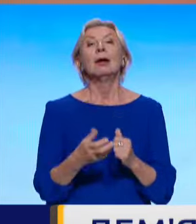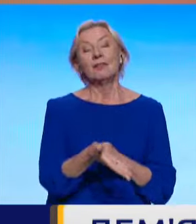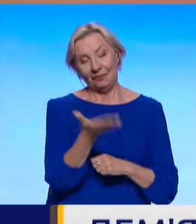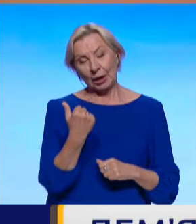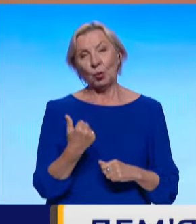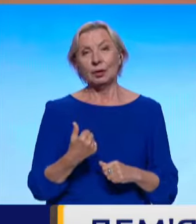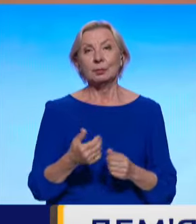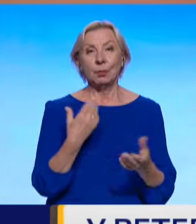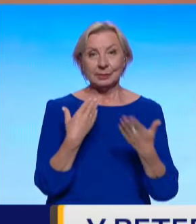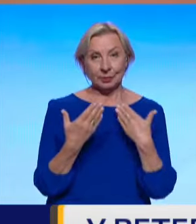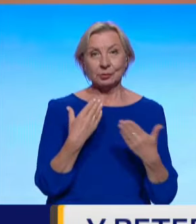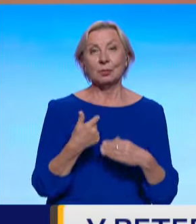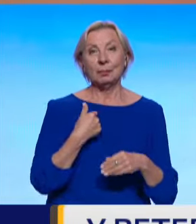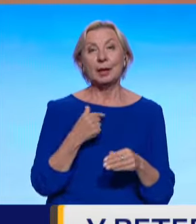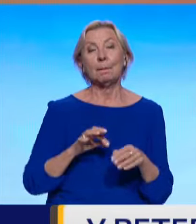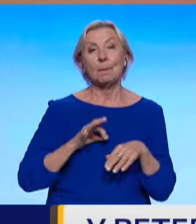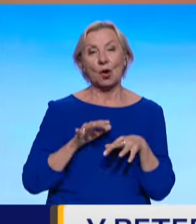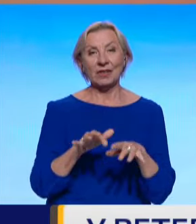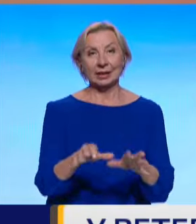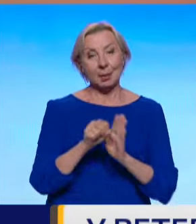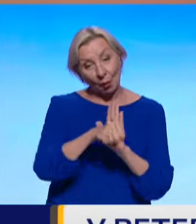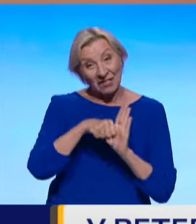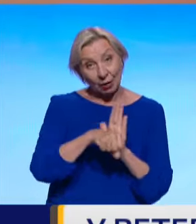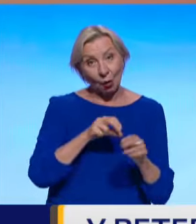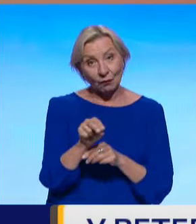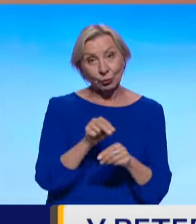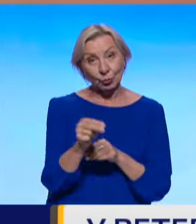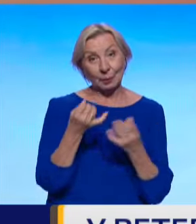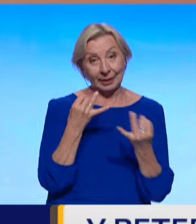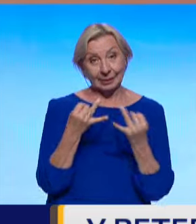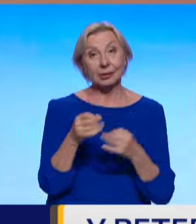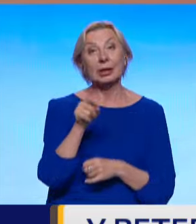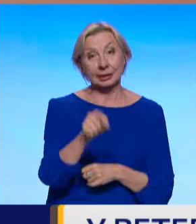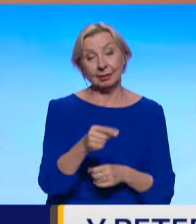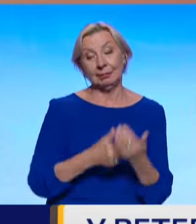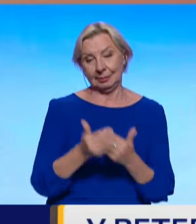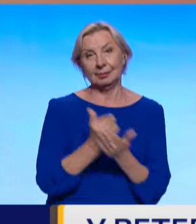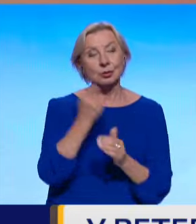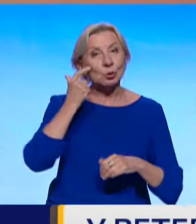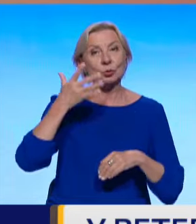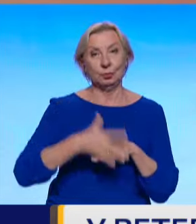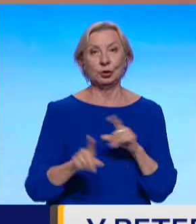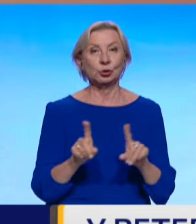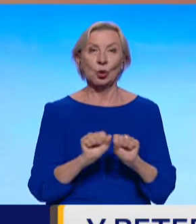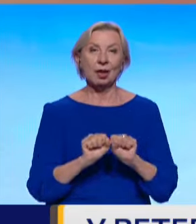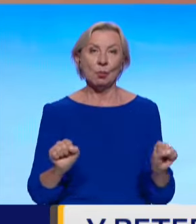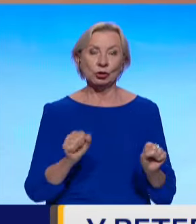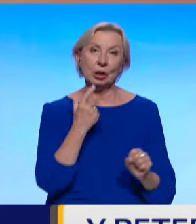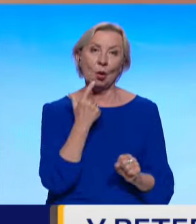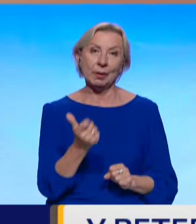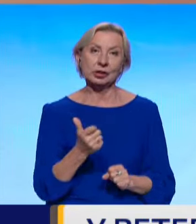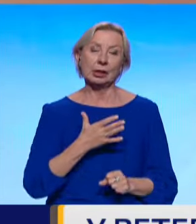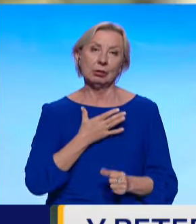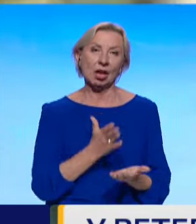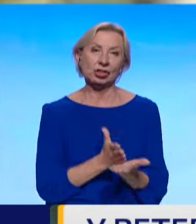поспілкуємось, проведемо виховну бесіду. І завершимо цю ситуацію, ти зрозумієш, що не можна ображати